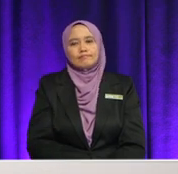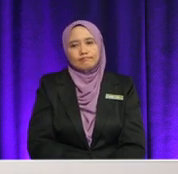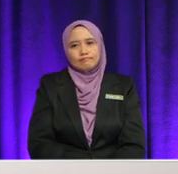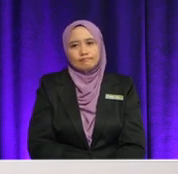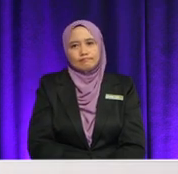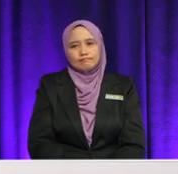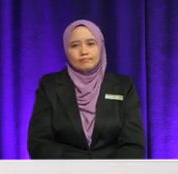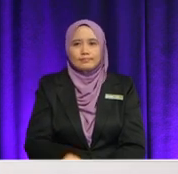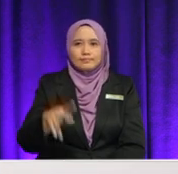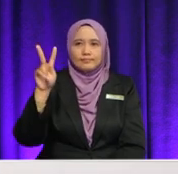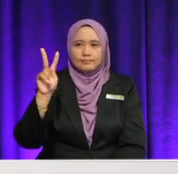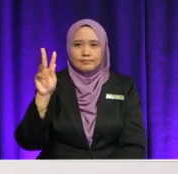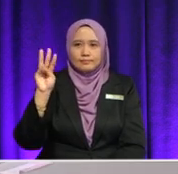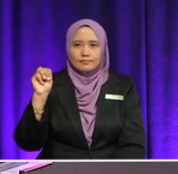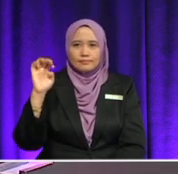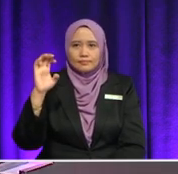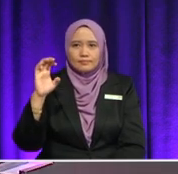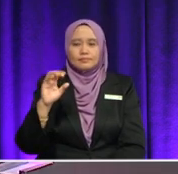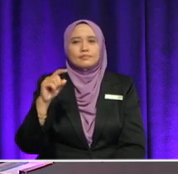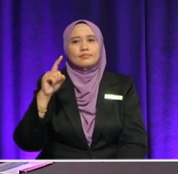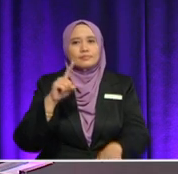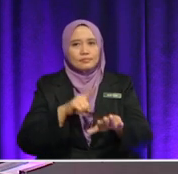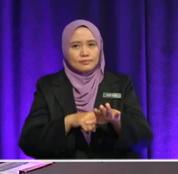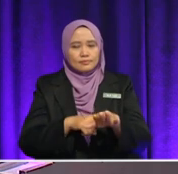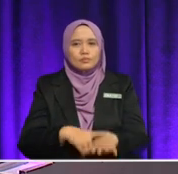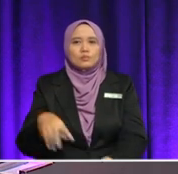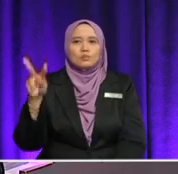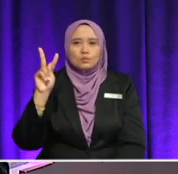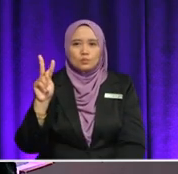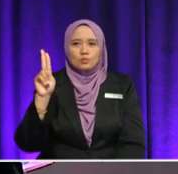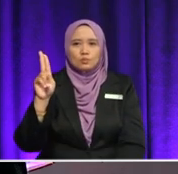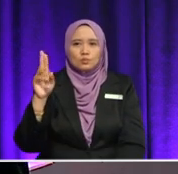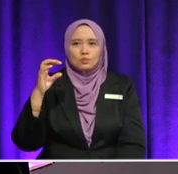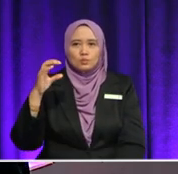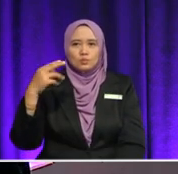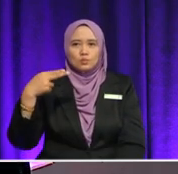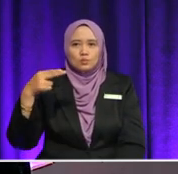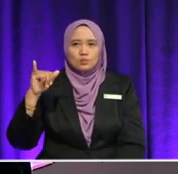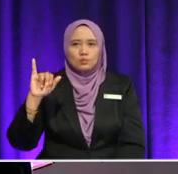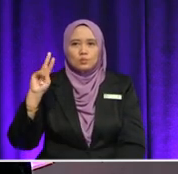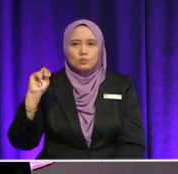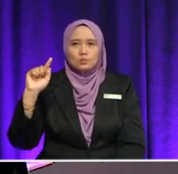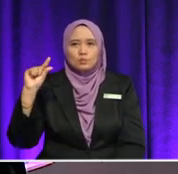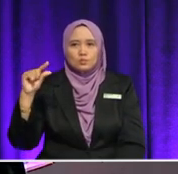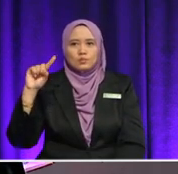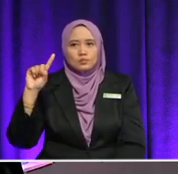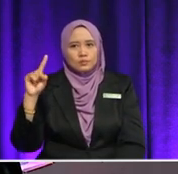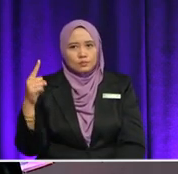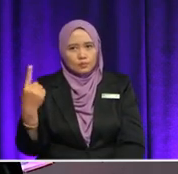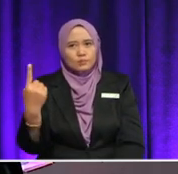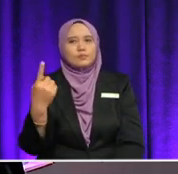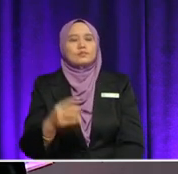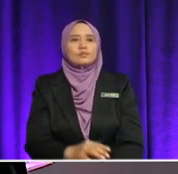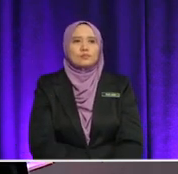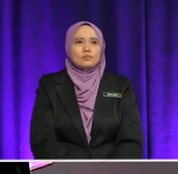Maksudnya di kucing saja oke itu yang pertama pada tahun 1956 dan kita